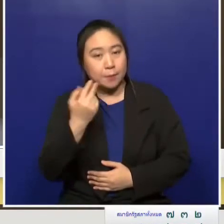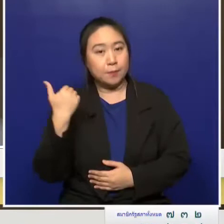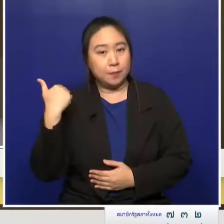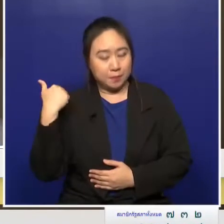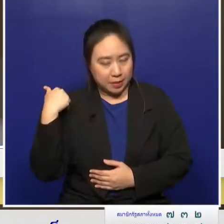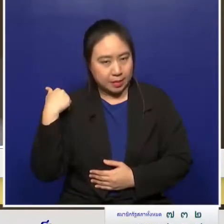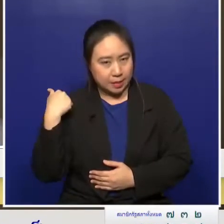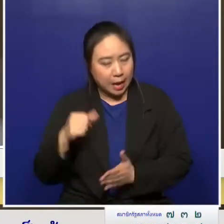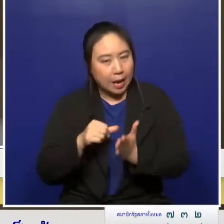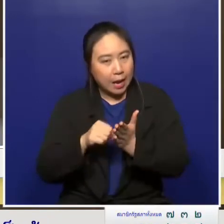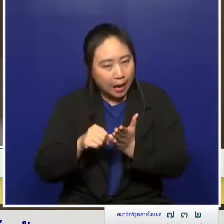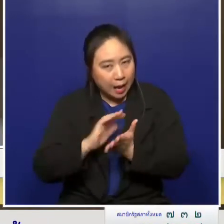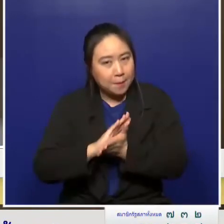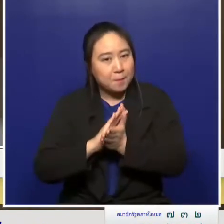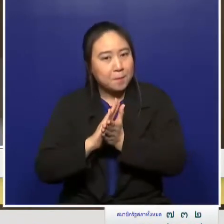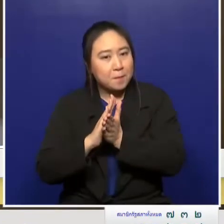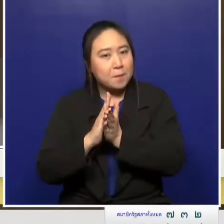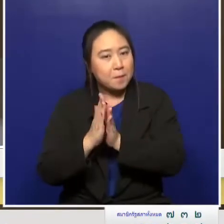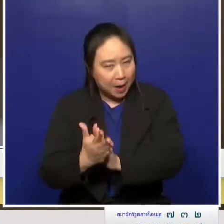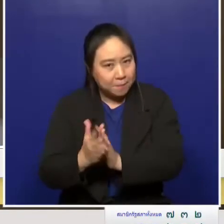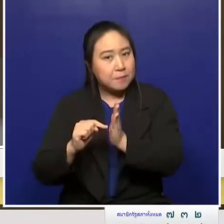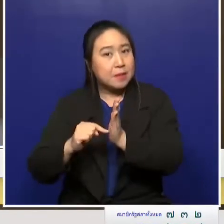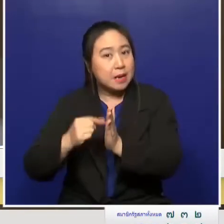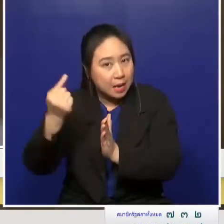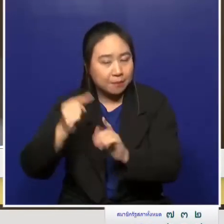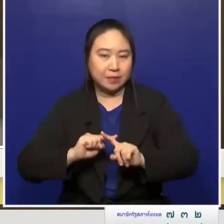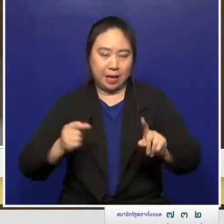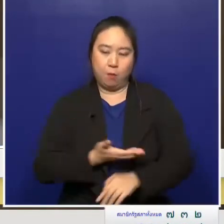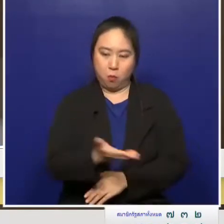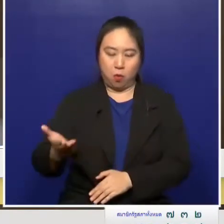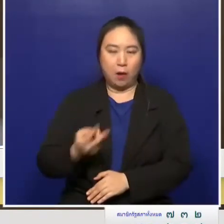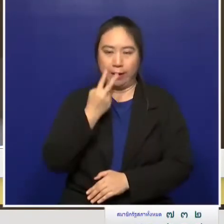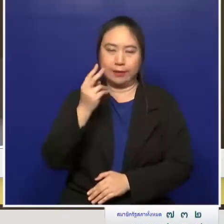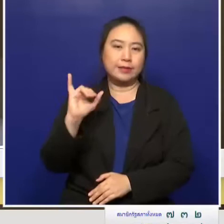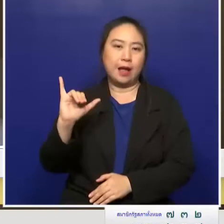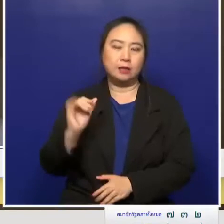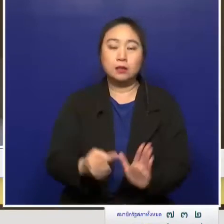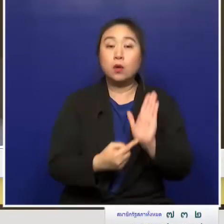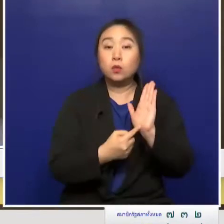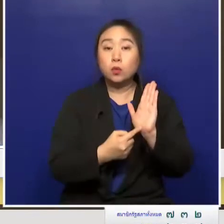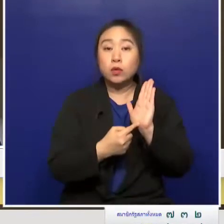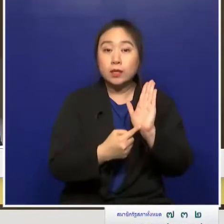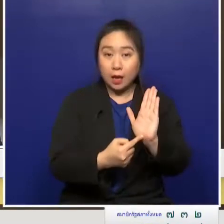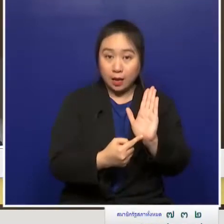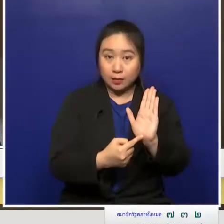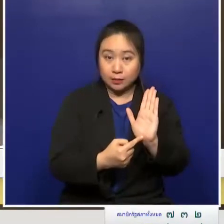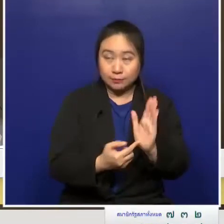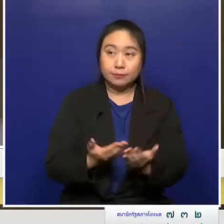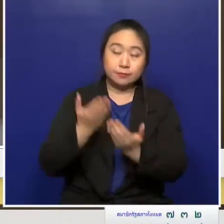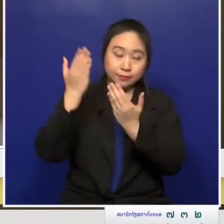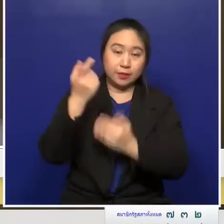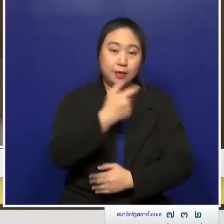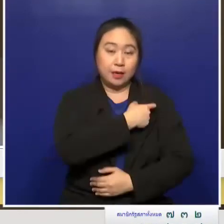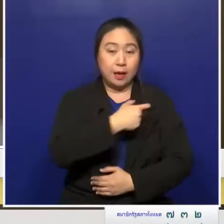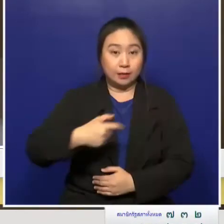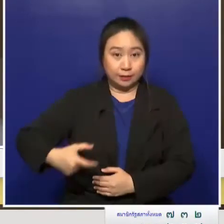ปฏิรูปแต่เรายังสังเกตกันไม่เห็นขอยกตัวอย่างในหลวง